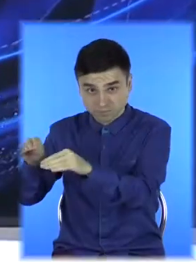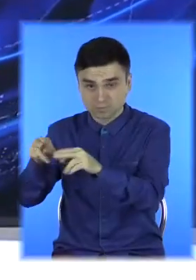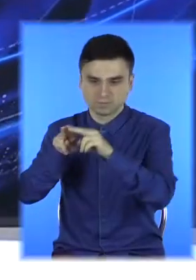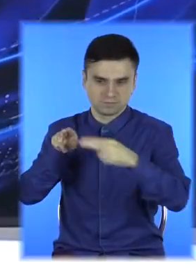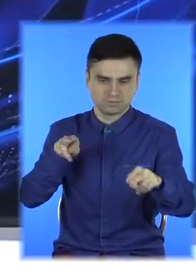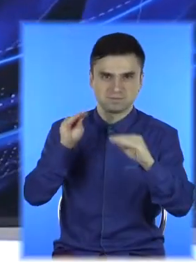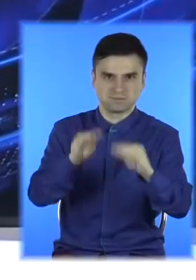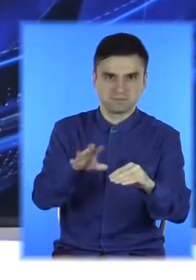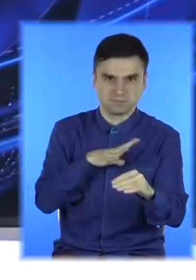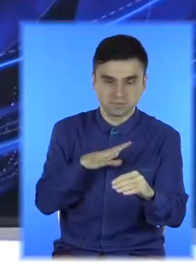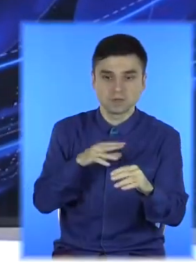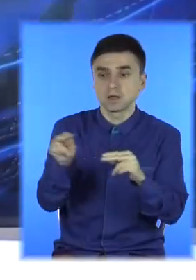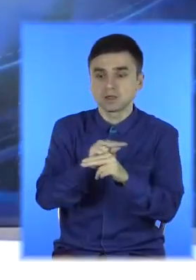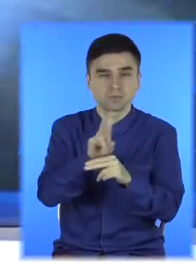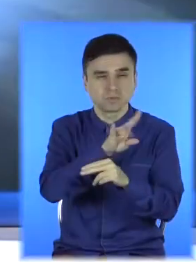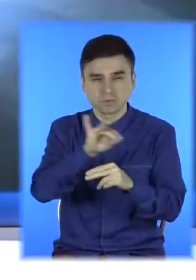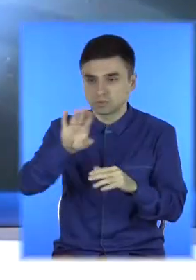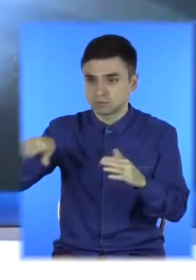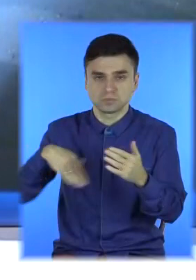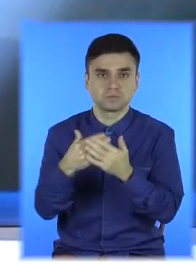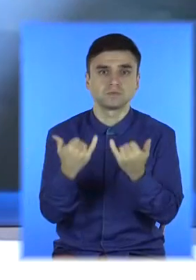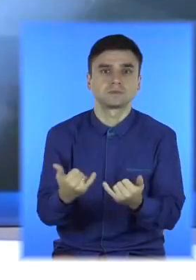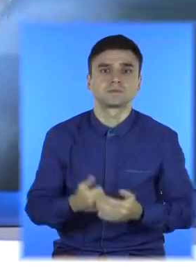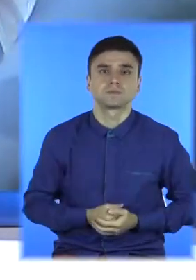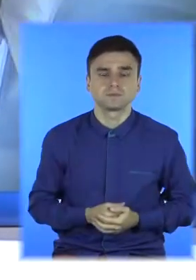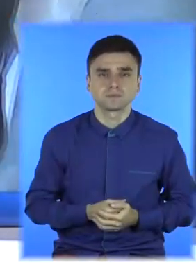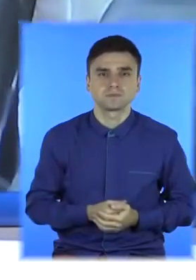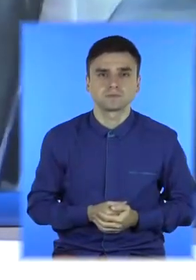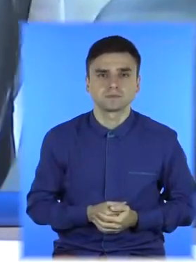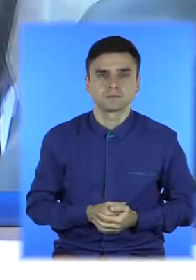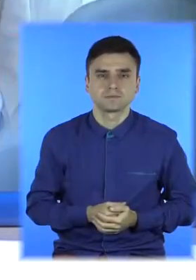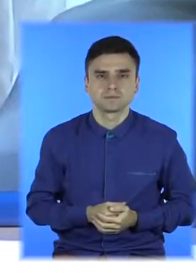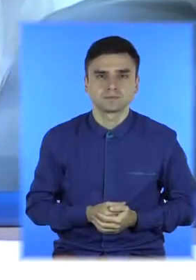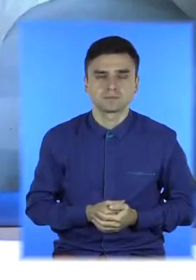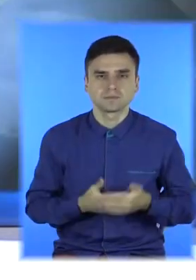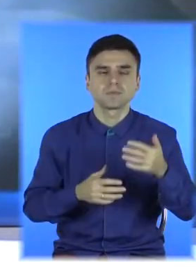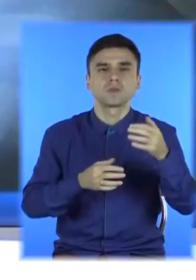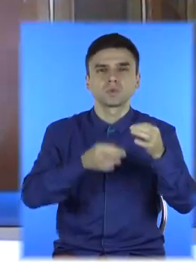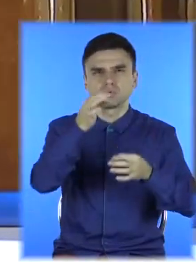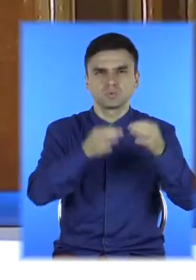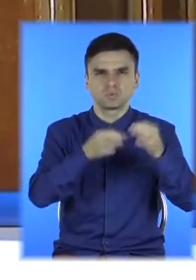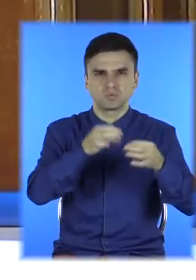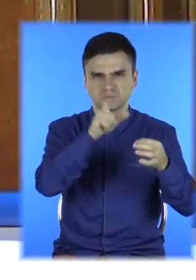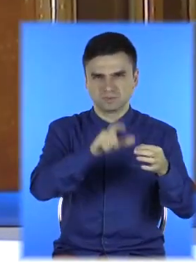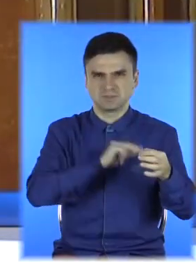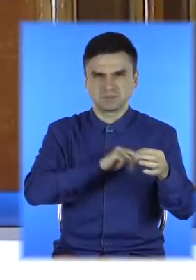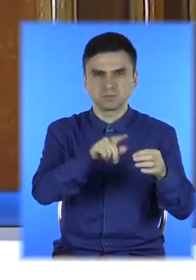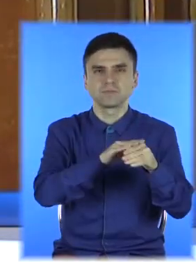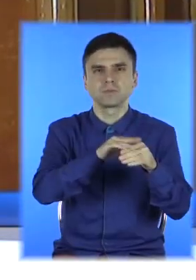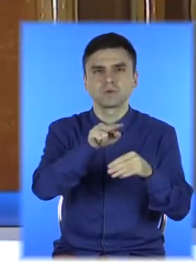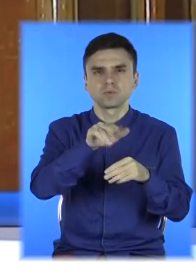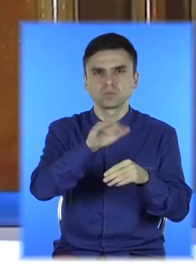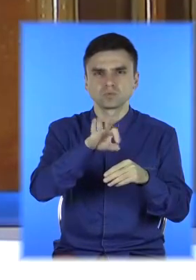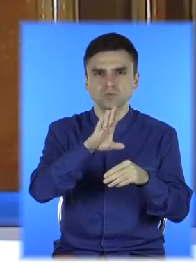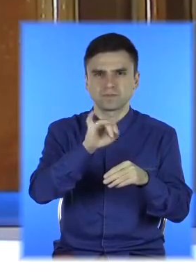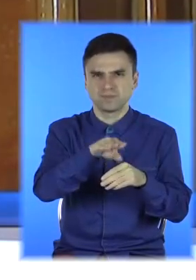Справа скандального судді Пустовіта. На служителя Феміди відкрили дисциплінарне провадження. Таке рішення 2 листопада ухвалила колегія